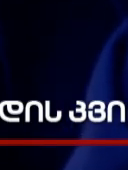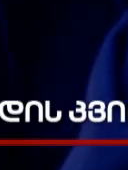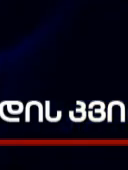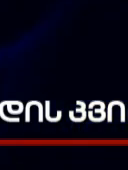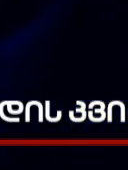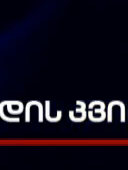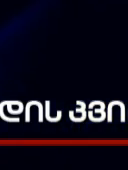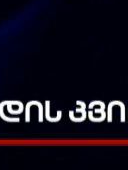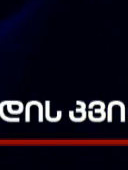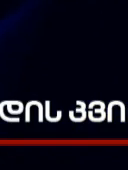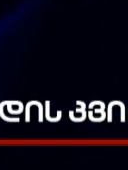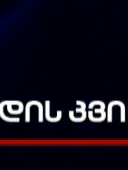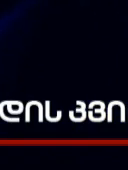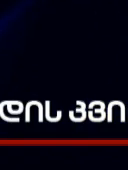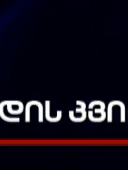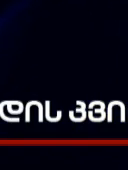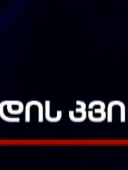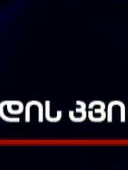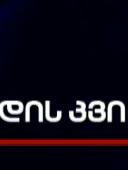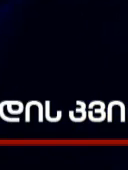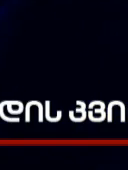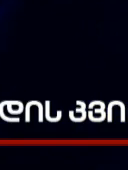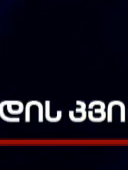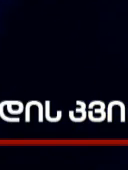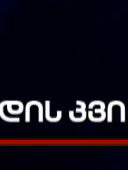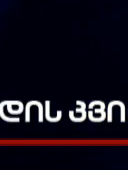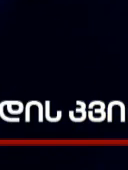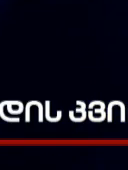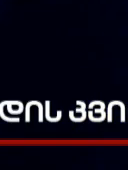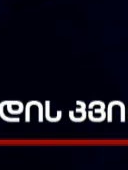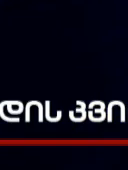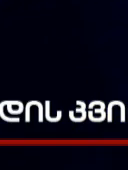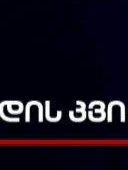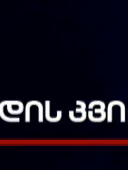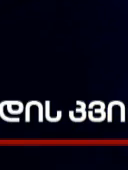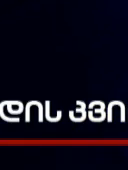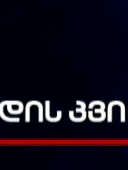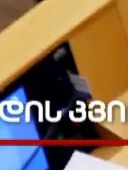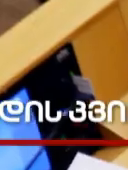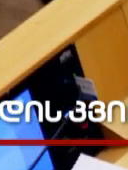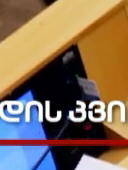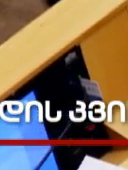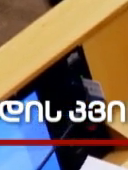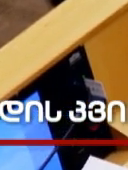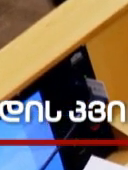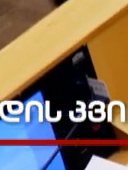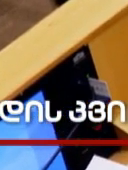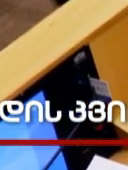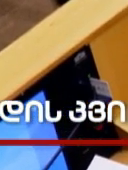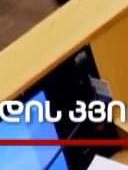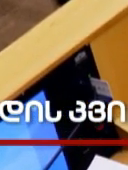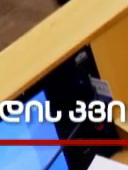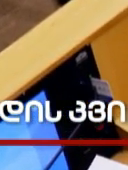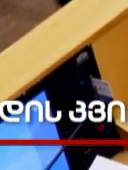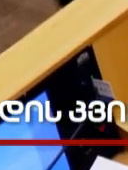Premierul გამოსვლის შემდეგ ოპოზიციის ჯერი დადგა, თუმცა ნაციონალური მოძრაობა, რომელსაც მთავარი ოპოზიციური ძალის სტატუსი აქვს პრეტენზია, ჩანს პარასკევს